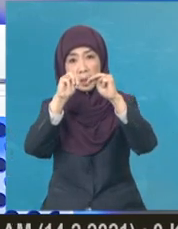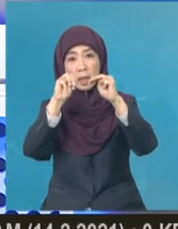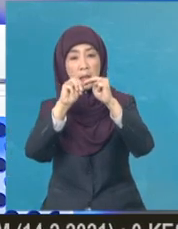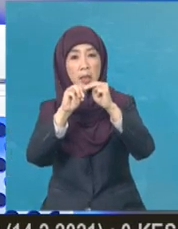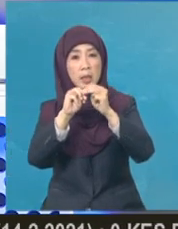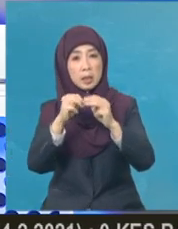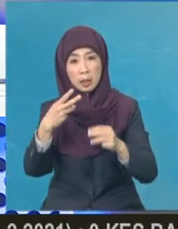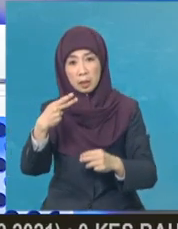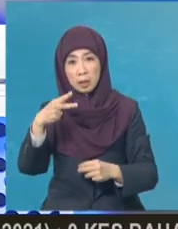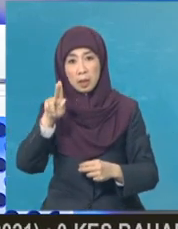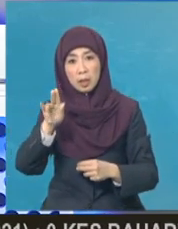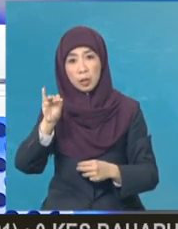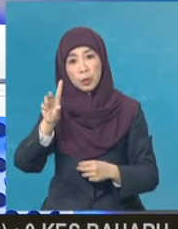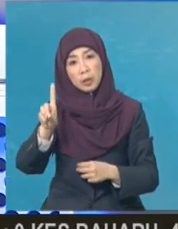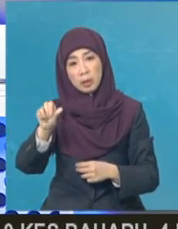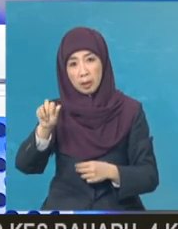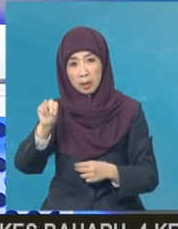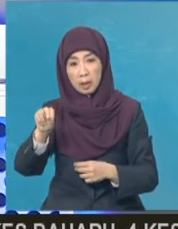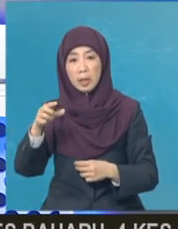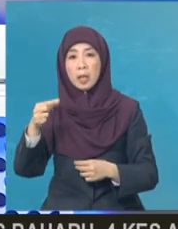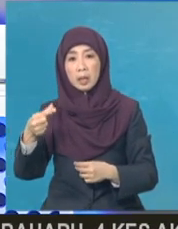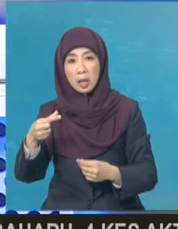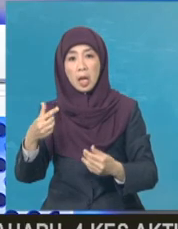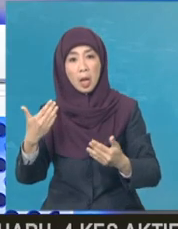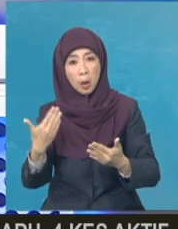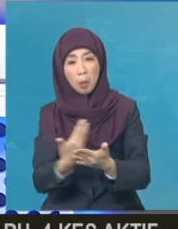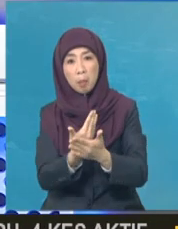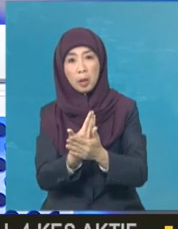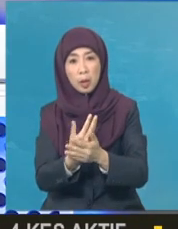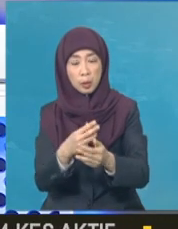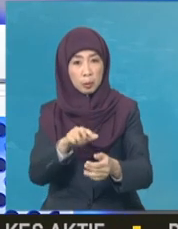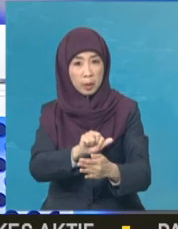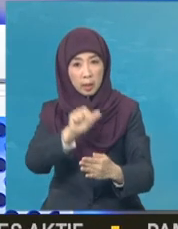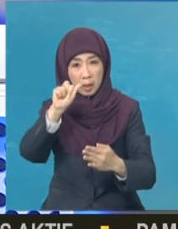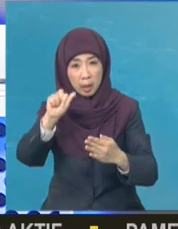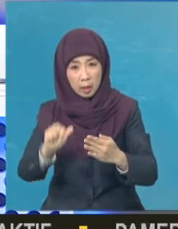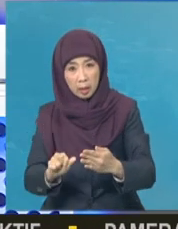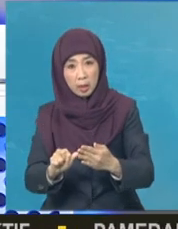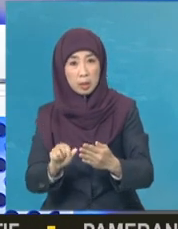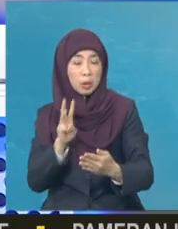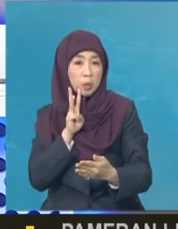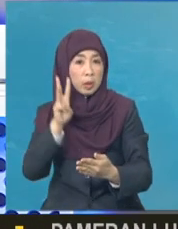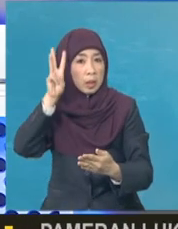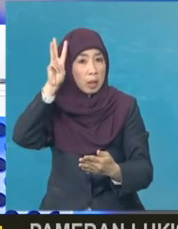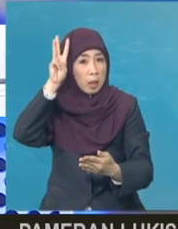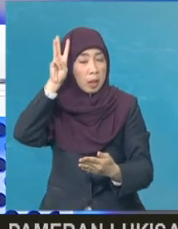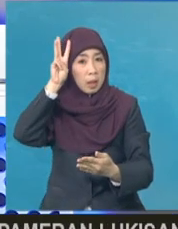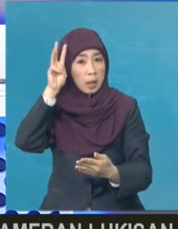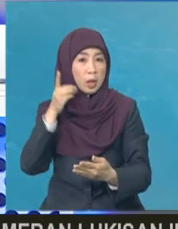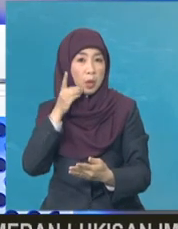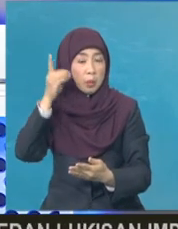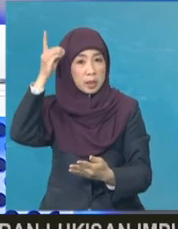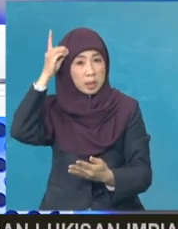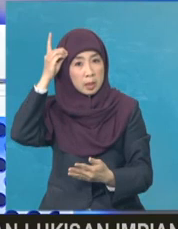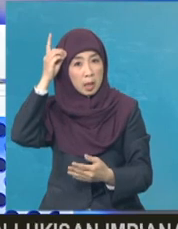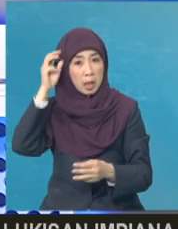Abdul wakeel n Bojong kalinya mengadakan Majlis khatam al-qur'an bagi wanita dewasa Kampung perkiraan